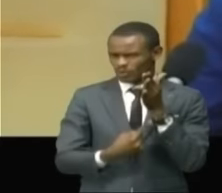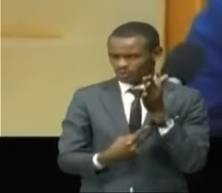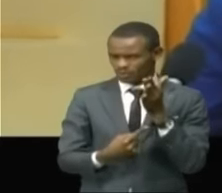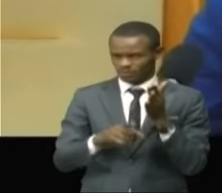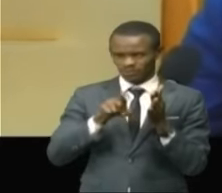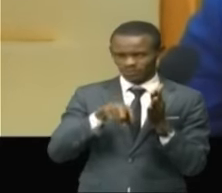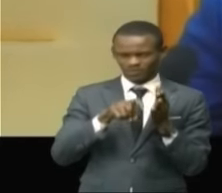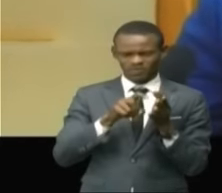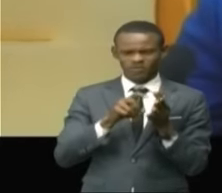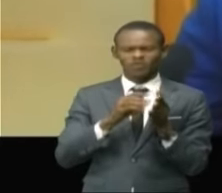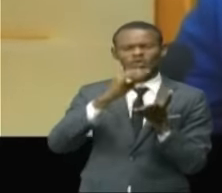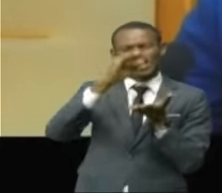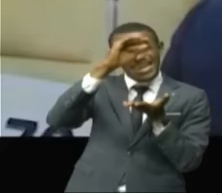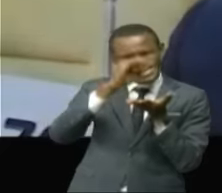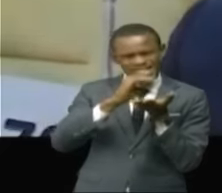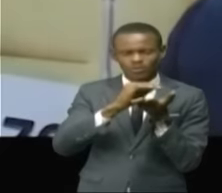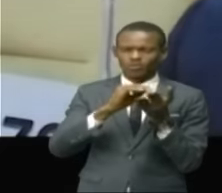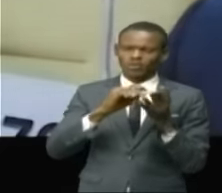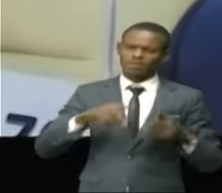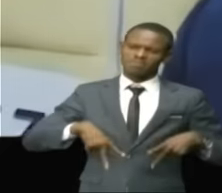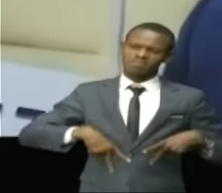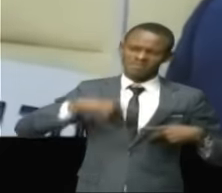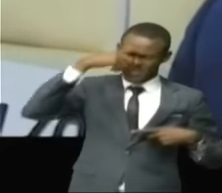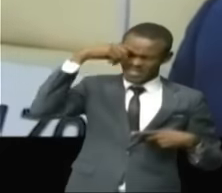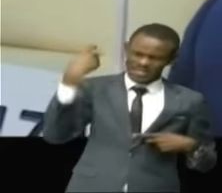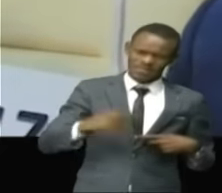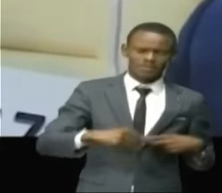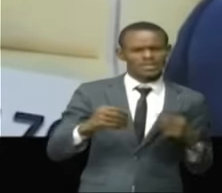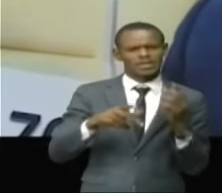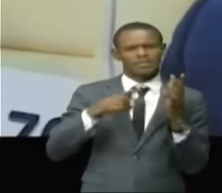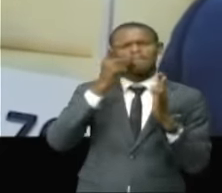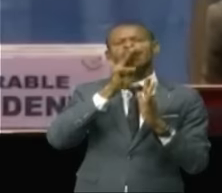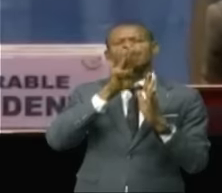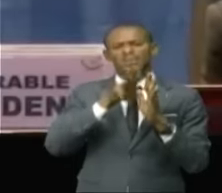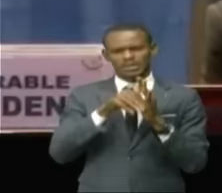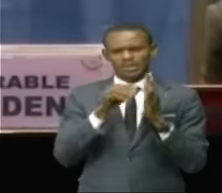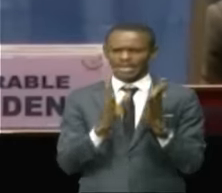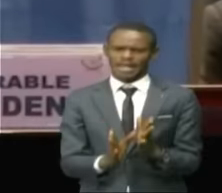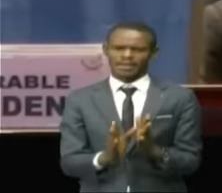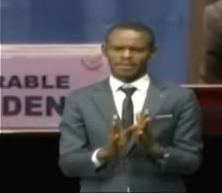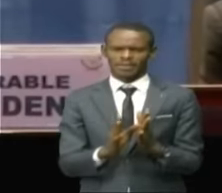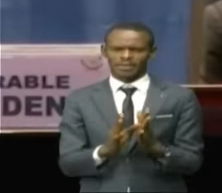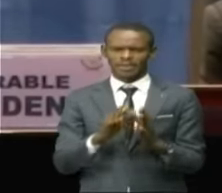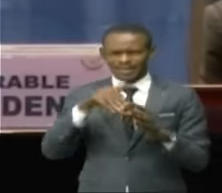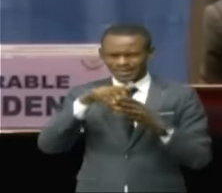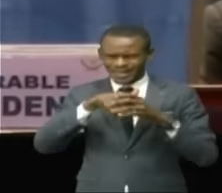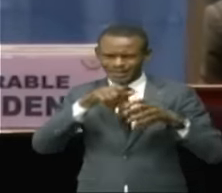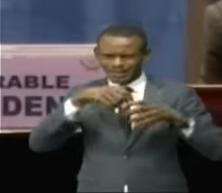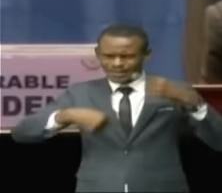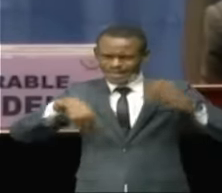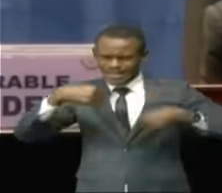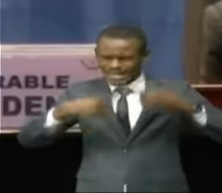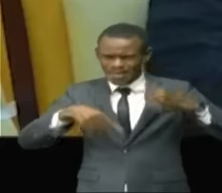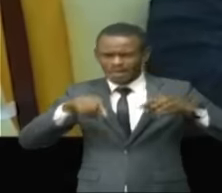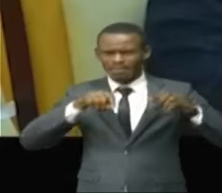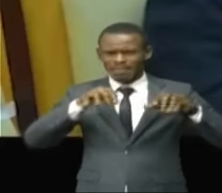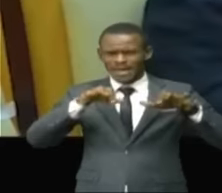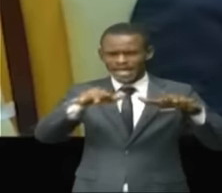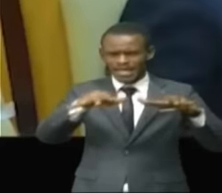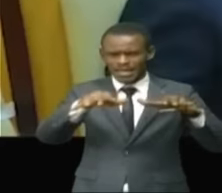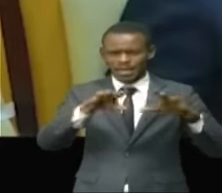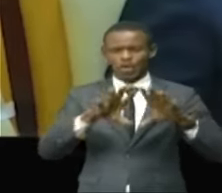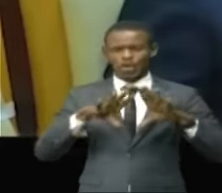vie précaires des parlementaires. À l'issue du débat en plénière, 7 points ont tiré l'attention de la Commission sociale et